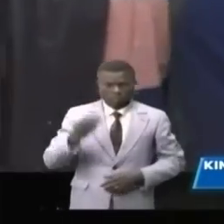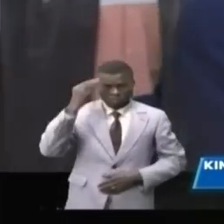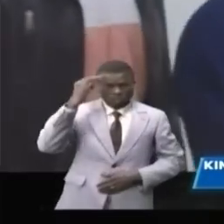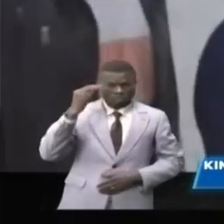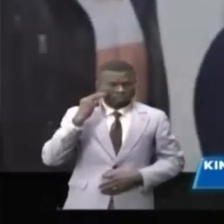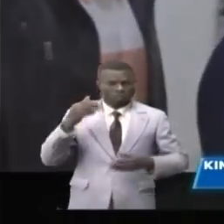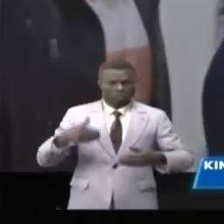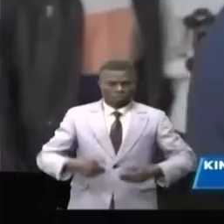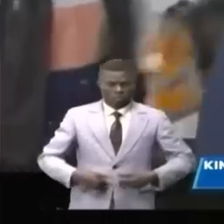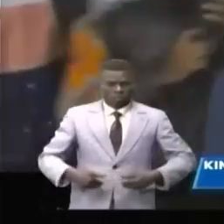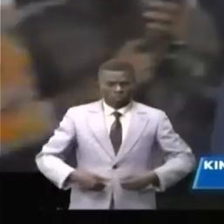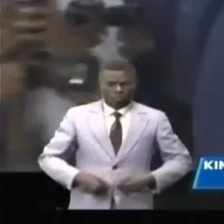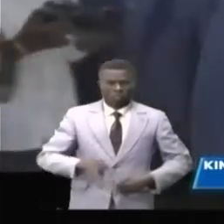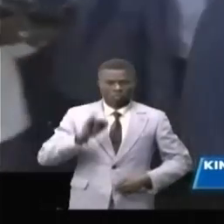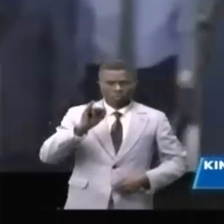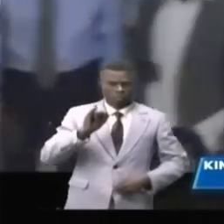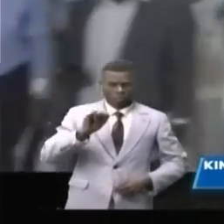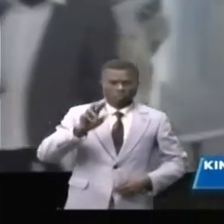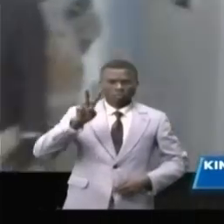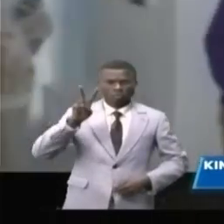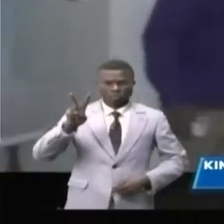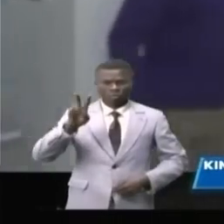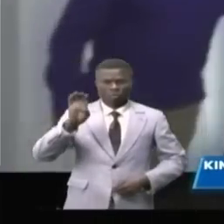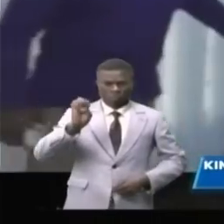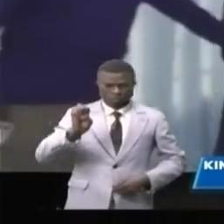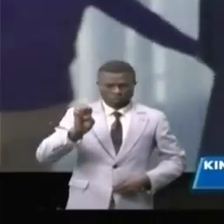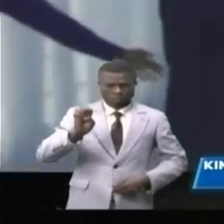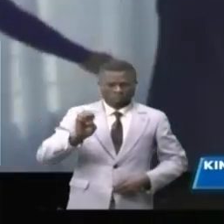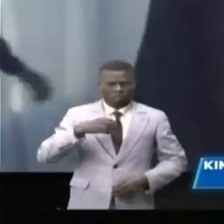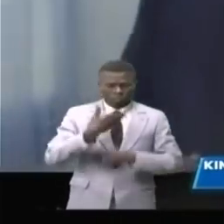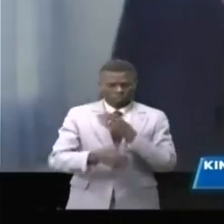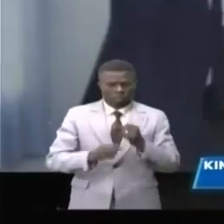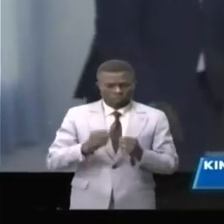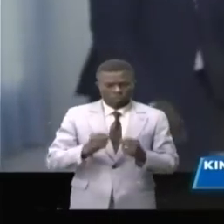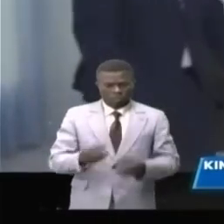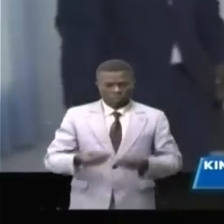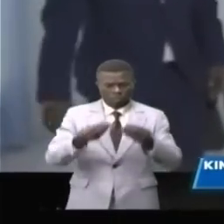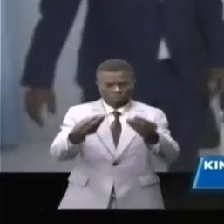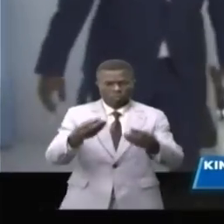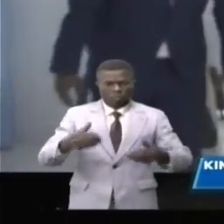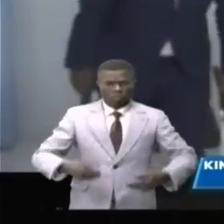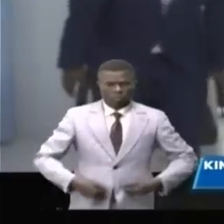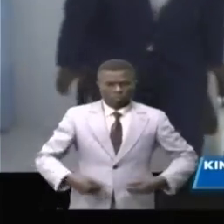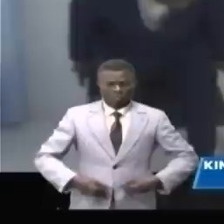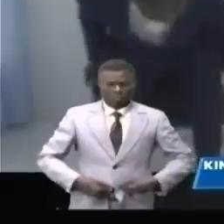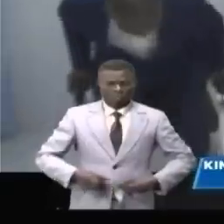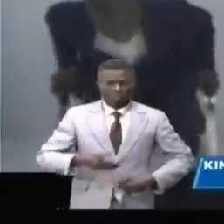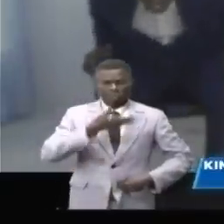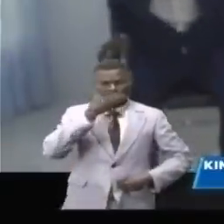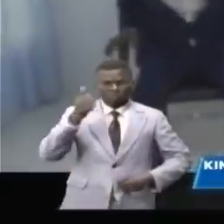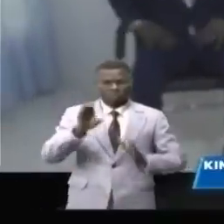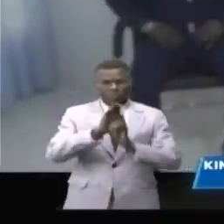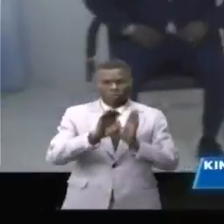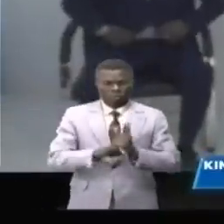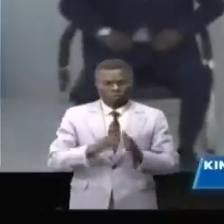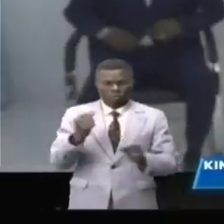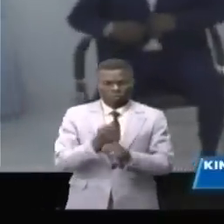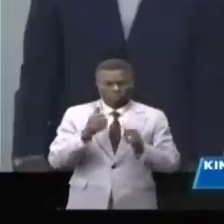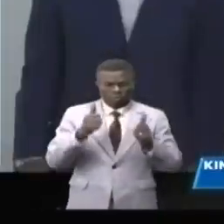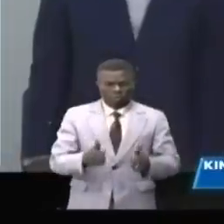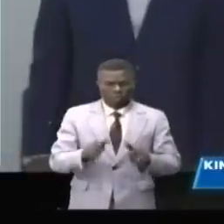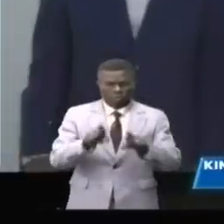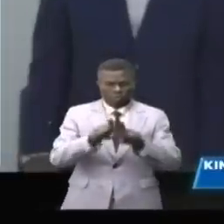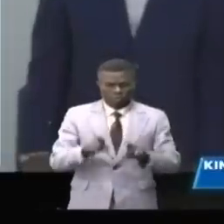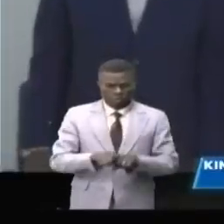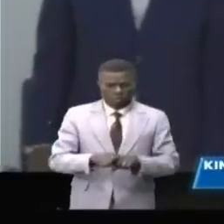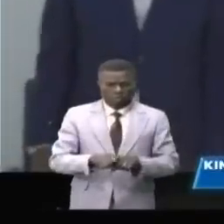la Jeunesse, Yves Bunkulu Zola, qui fait de son mieux pour accorder à la jeunesse des meilleures conditions de travail et des réflexions